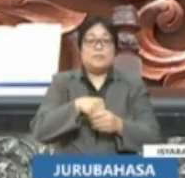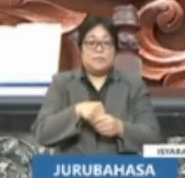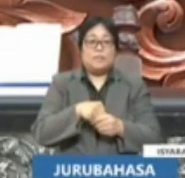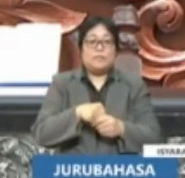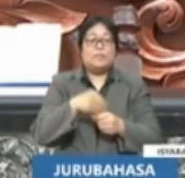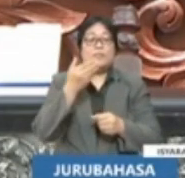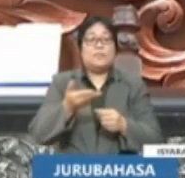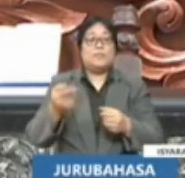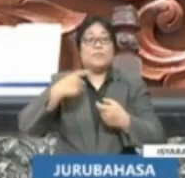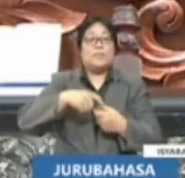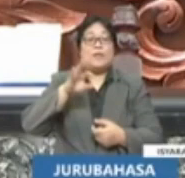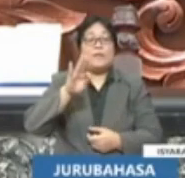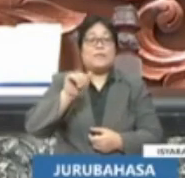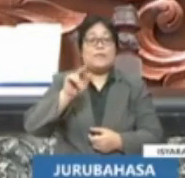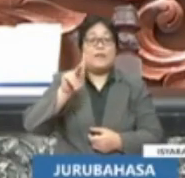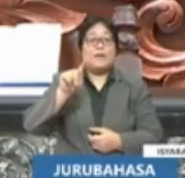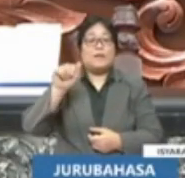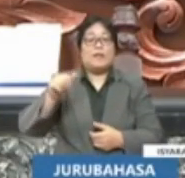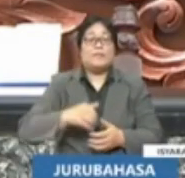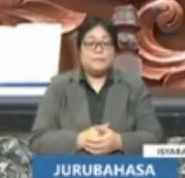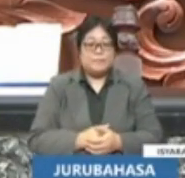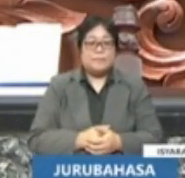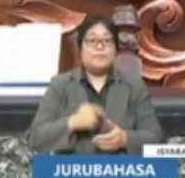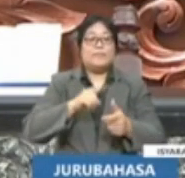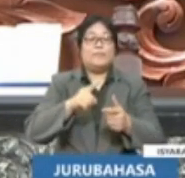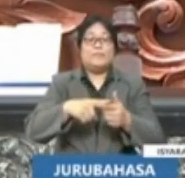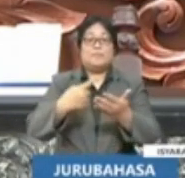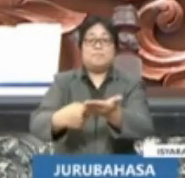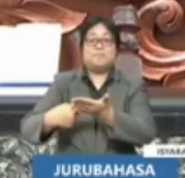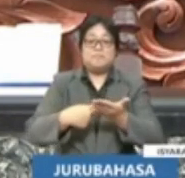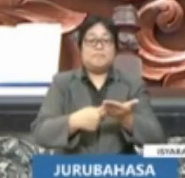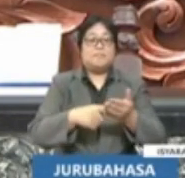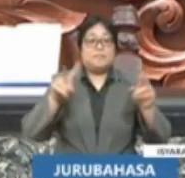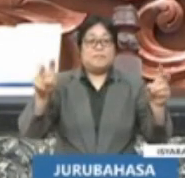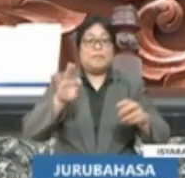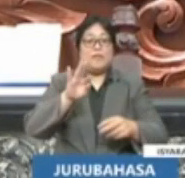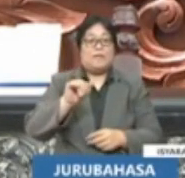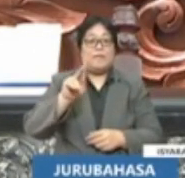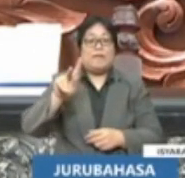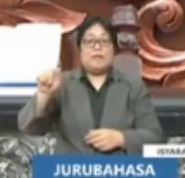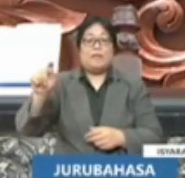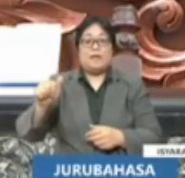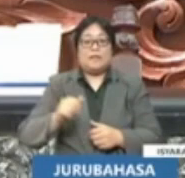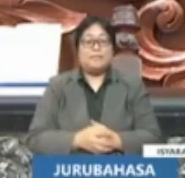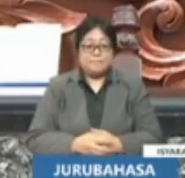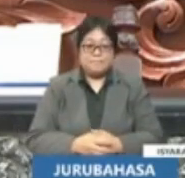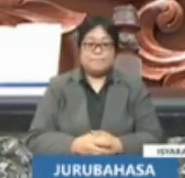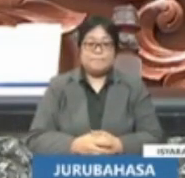melibatkan perkara-perkara mengenai fakta, ya, ataupun perbahasan mengenai fakta. Usul